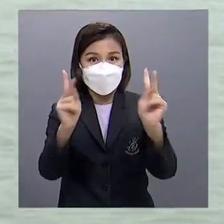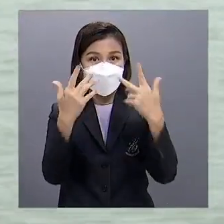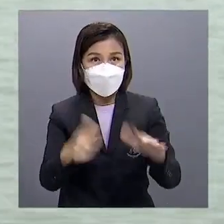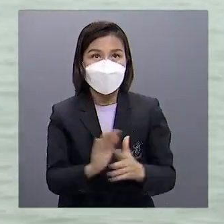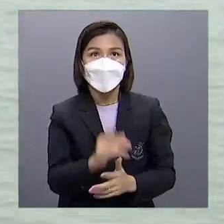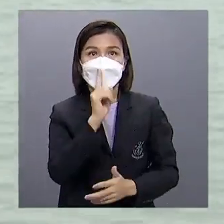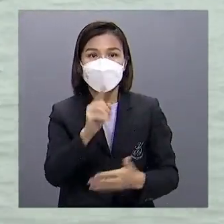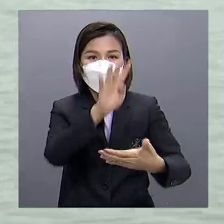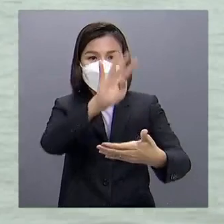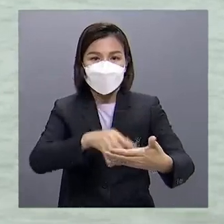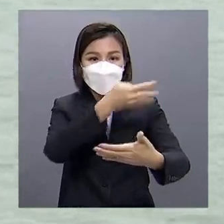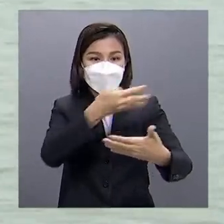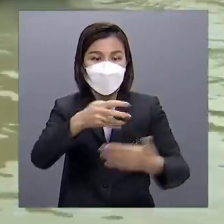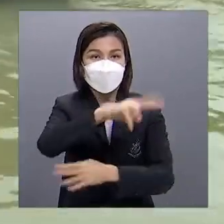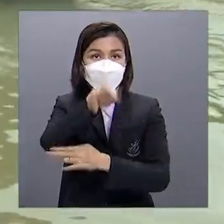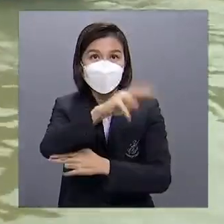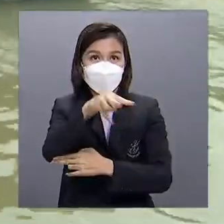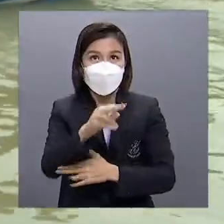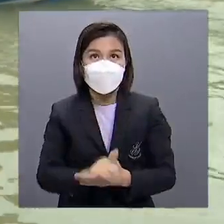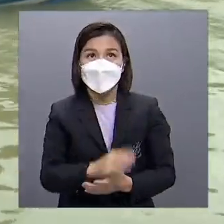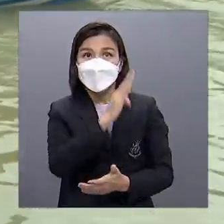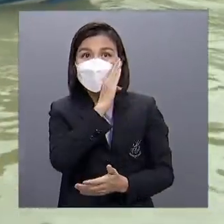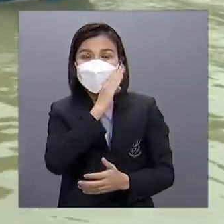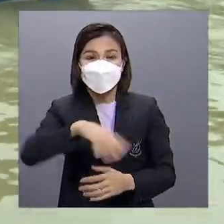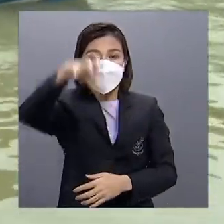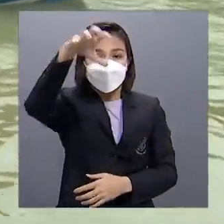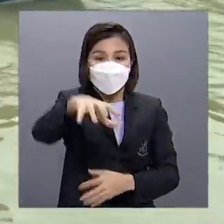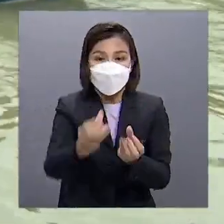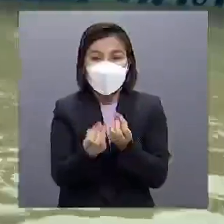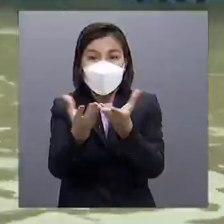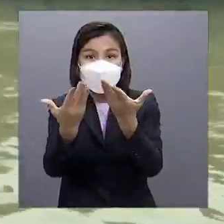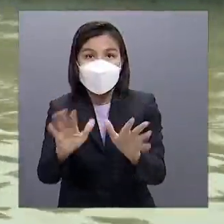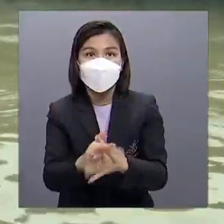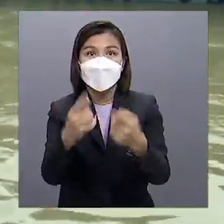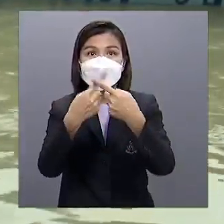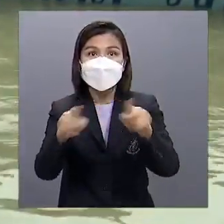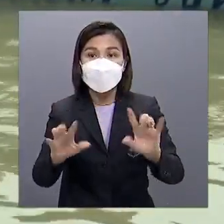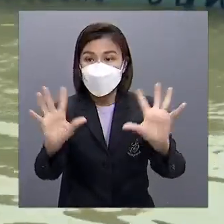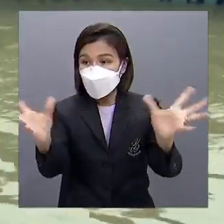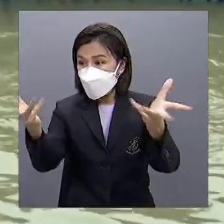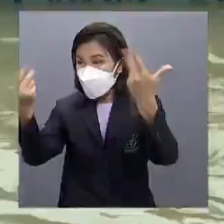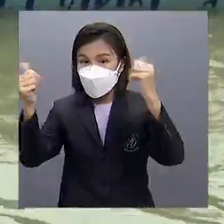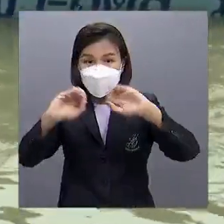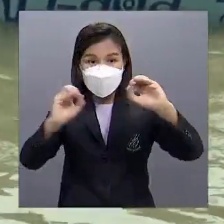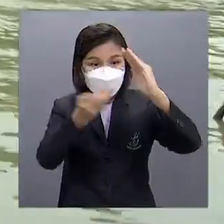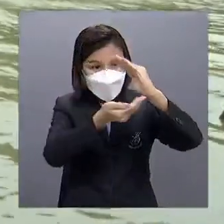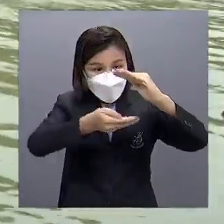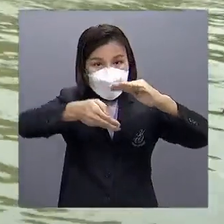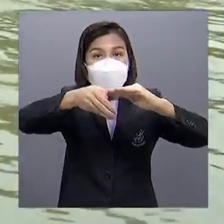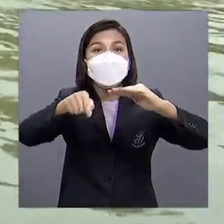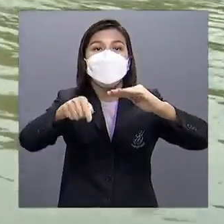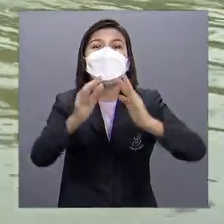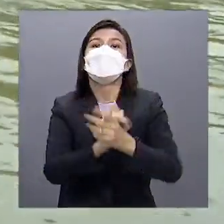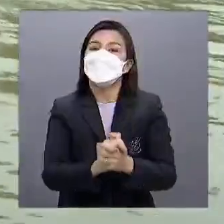แลและเมื่อมีการส่งมอบเกาะแต่ไม่เหลือรังนกอยู่เลยเป็นเรื่องที่ทางคณะกรรมการต้องทบทวนหรือหาแนวทางเยียวย